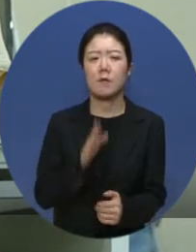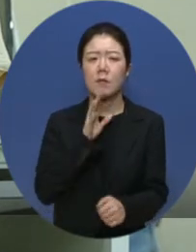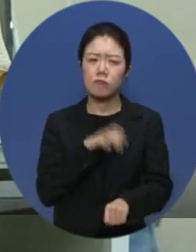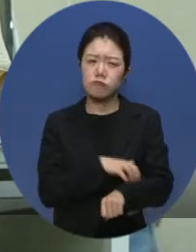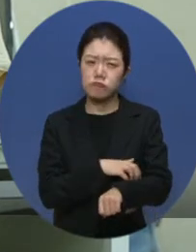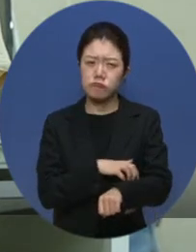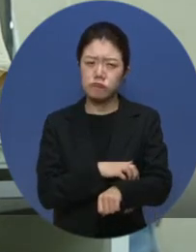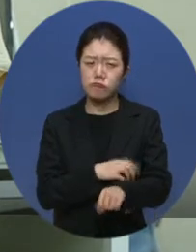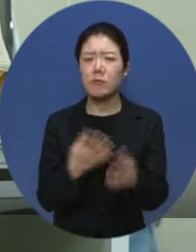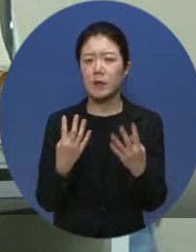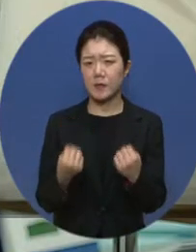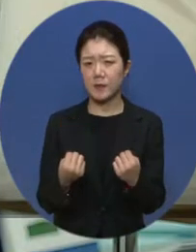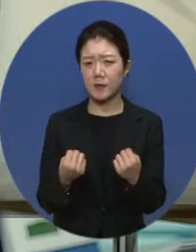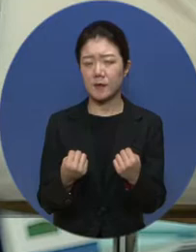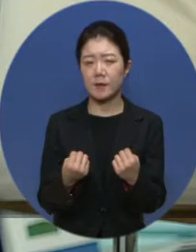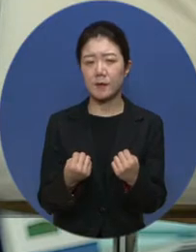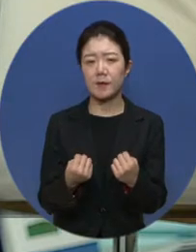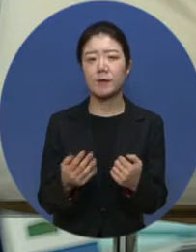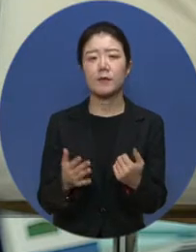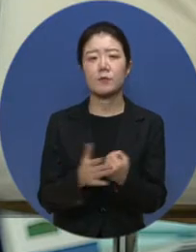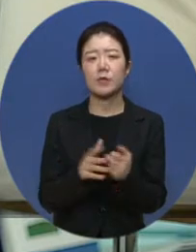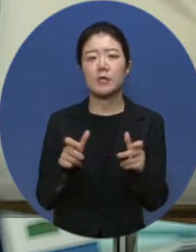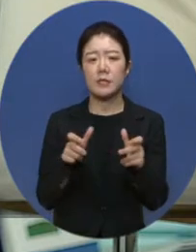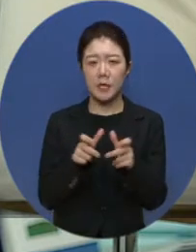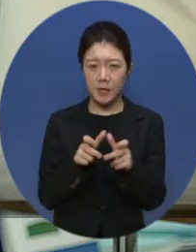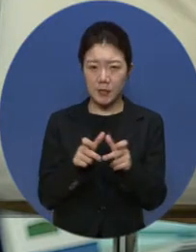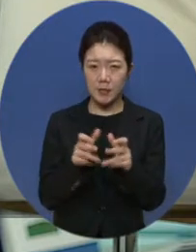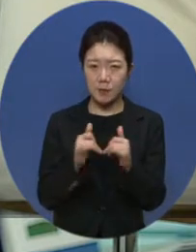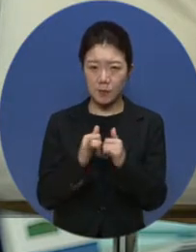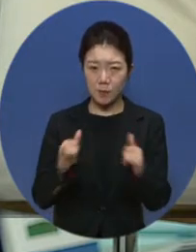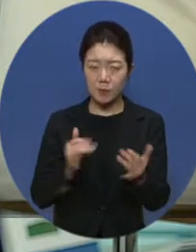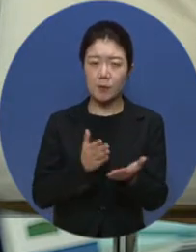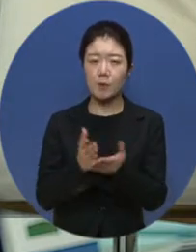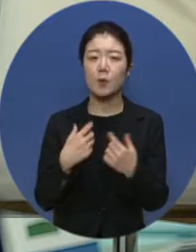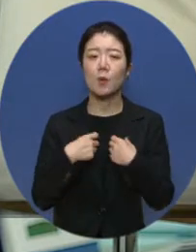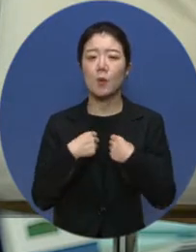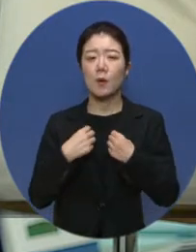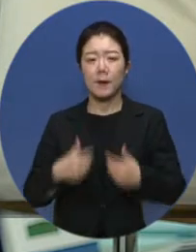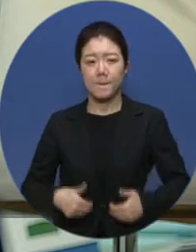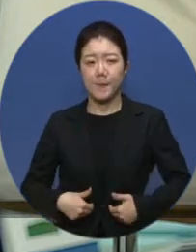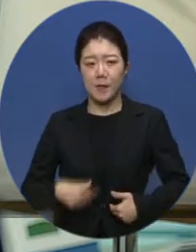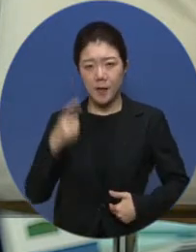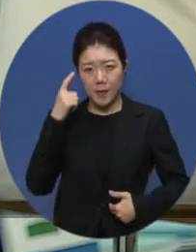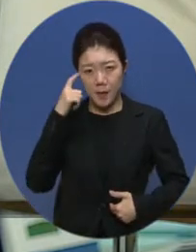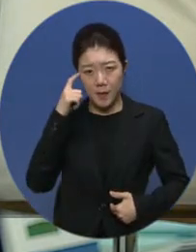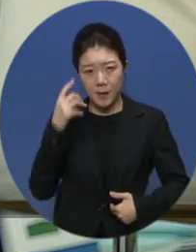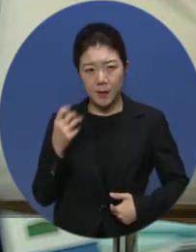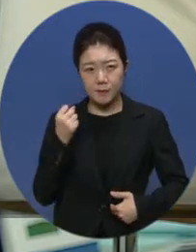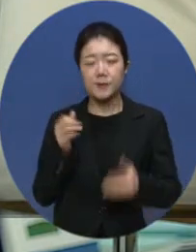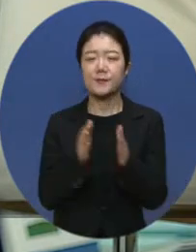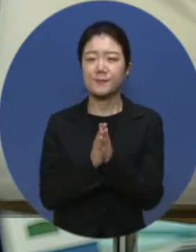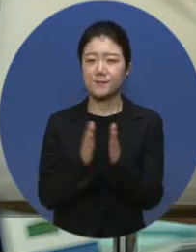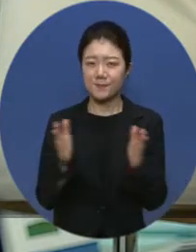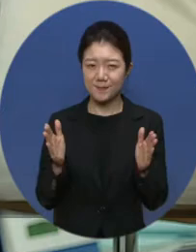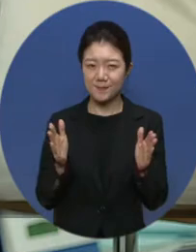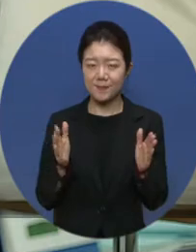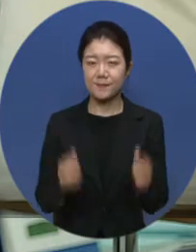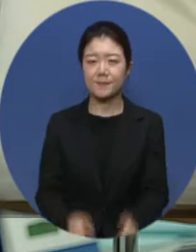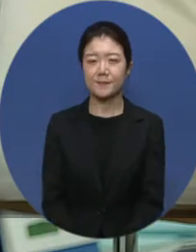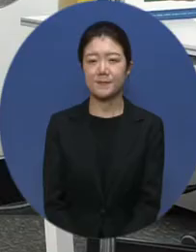불편한 분들이 많더라고요. 그래서 장애인도 전용 의류가 필요하구나라는 생각을 하게 돼서 시작을 하게